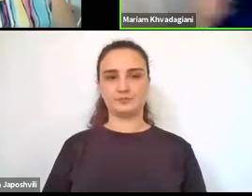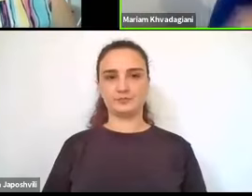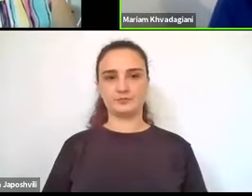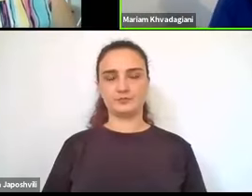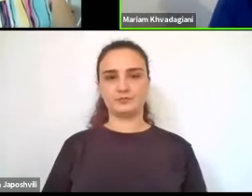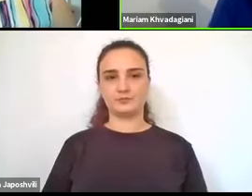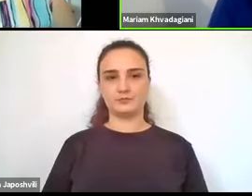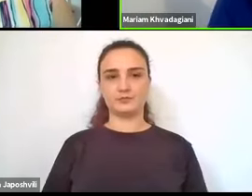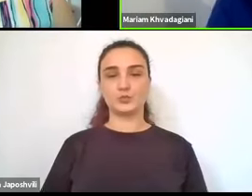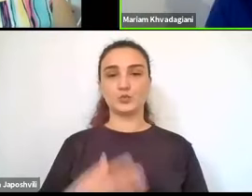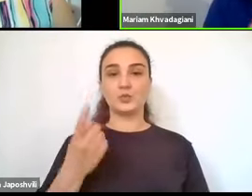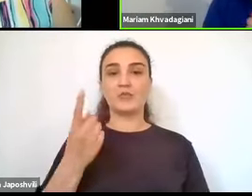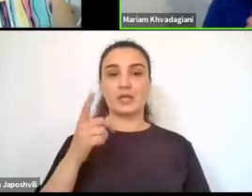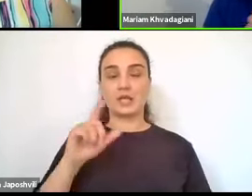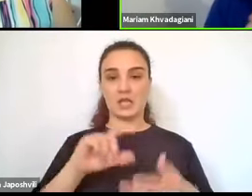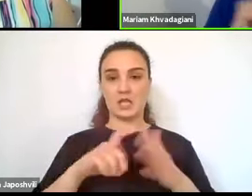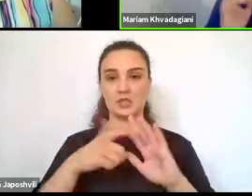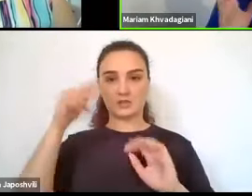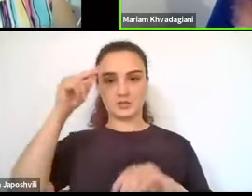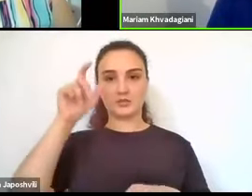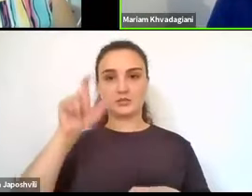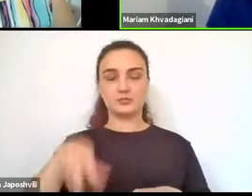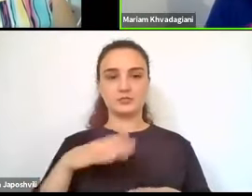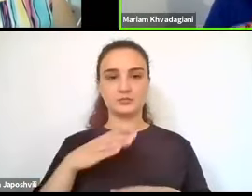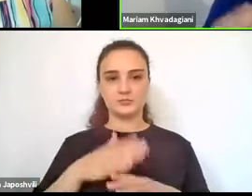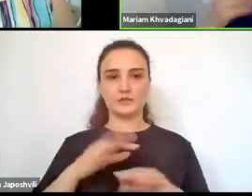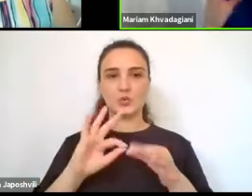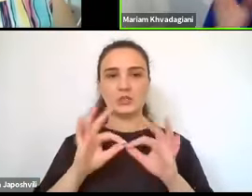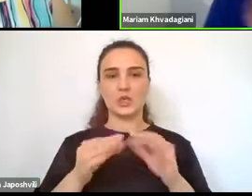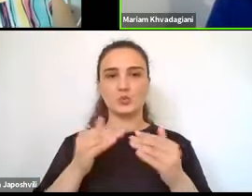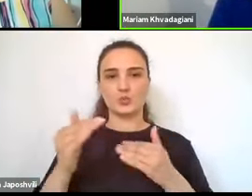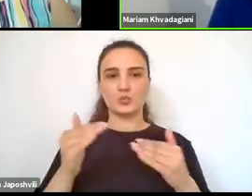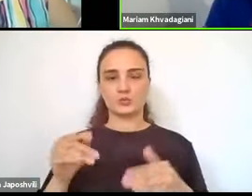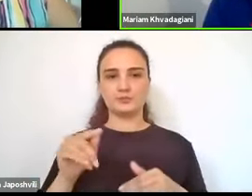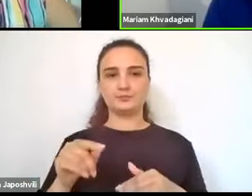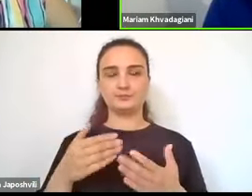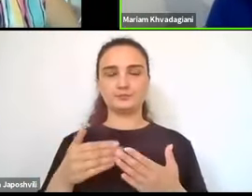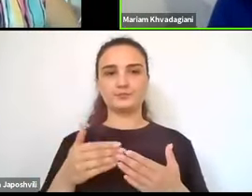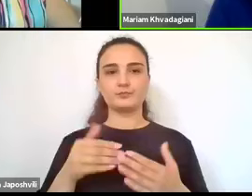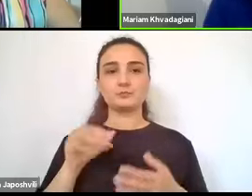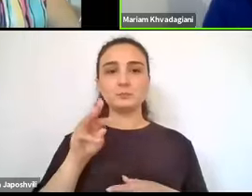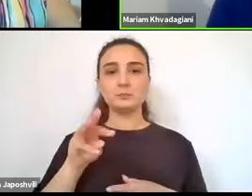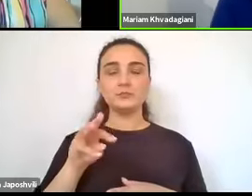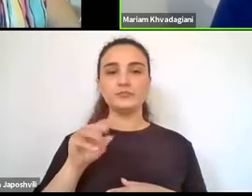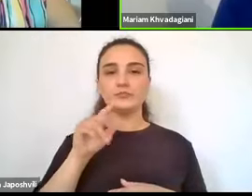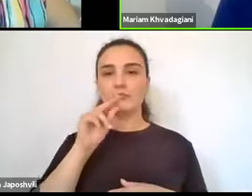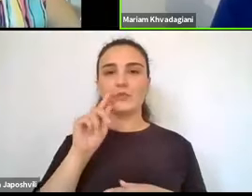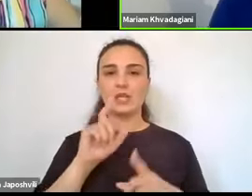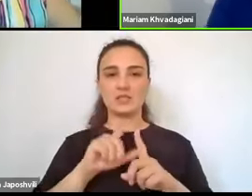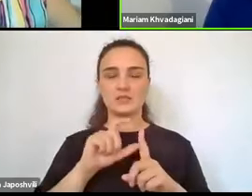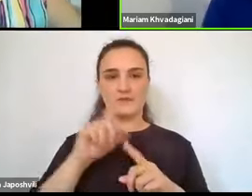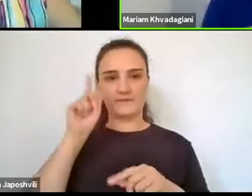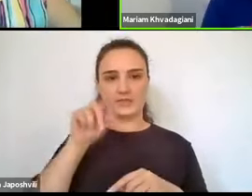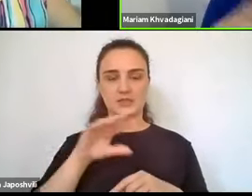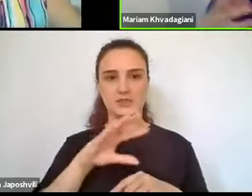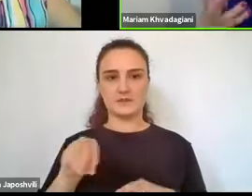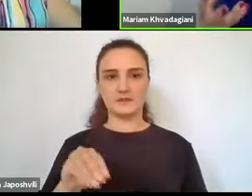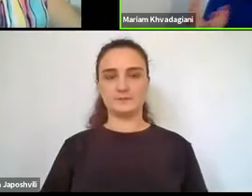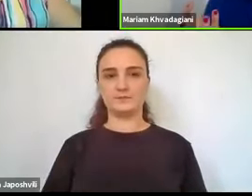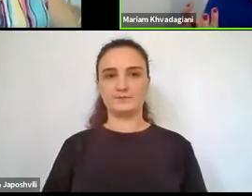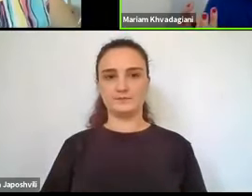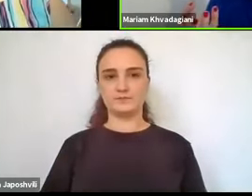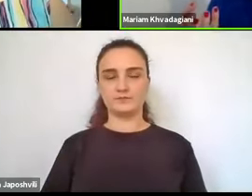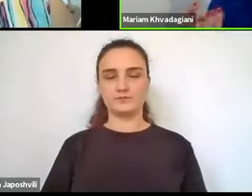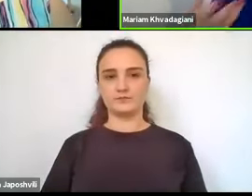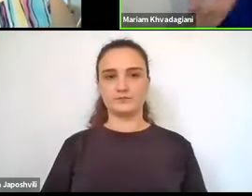უკვე პირველ კლასელი არის კონკრეტულ ასოზე. მაგალითად, მ ასოზე რა სიტყვები ვიცით, ხო? ანუ თითქოს